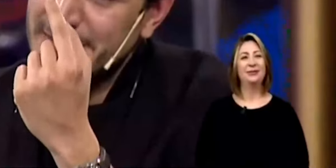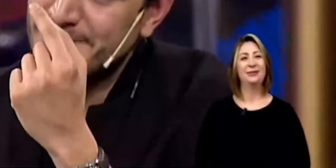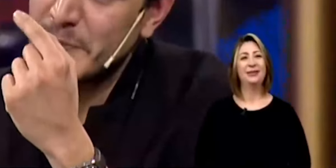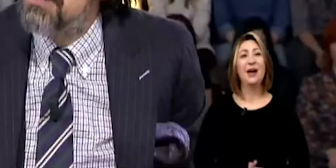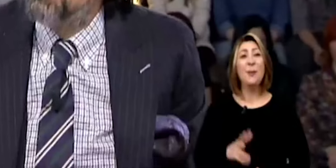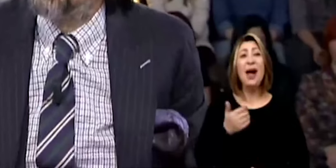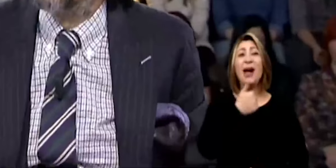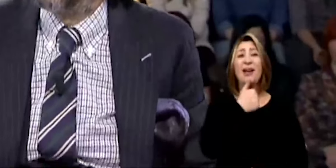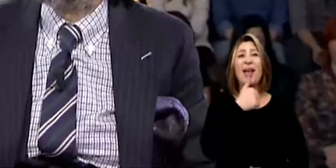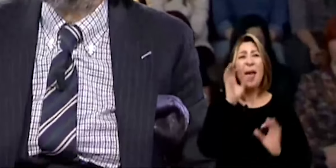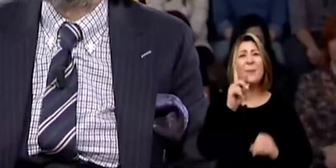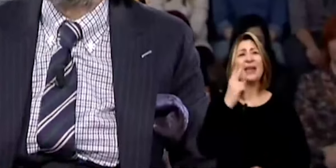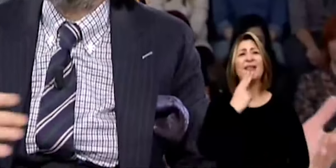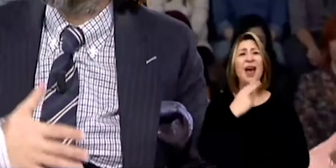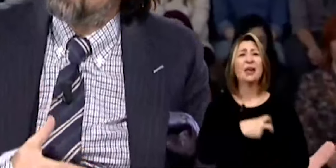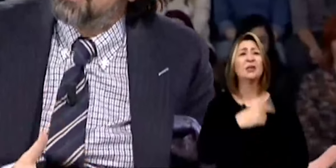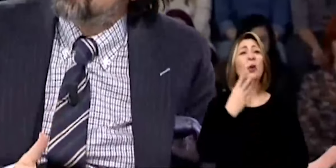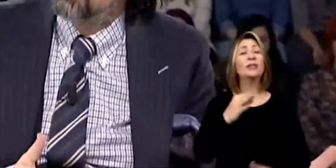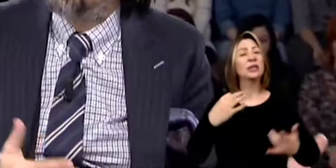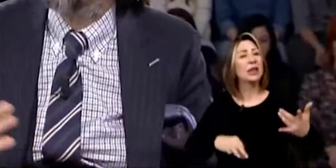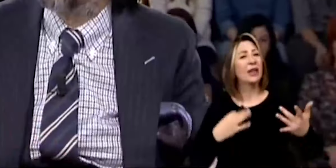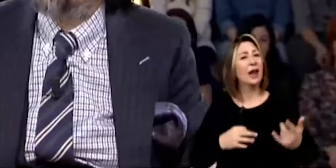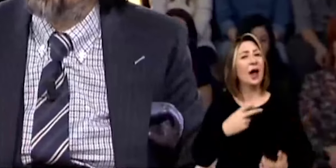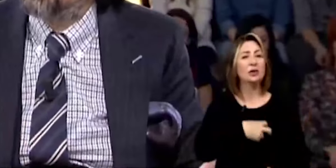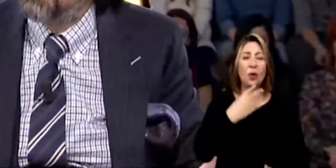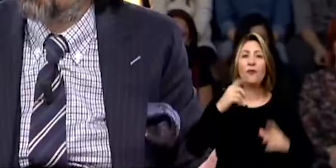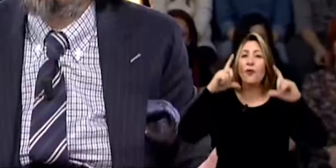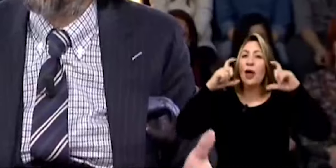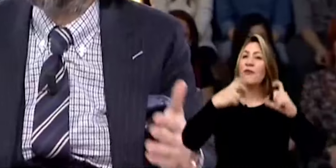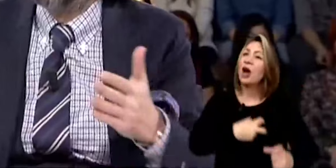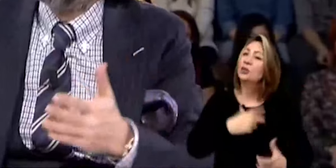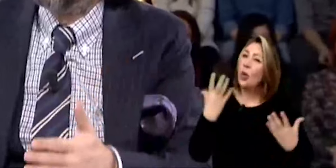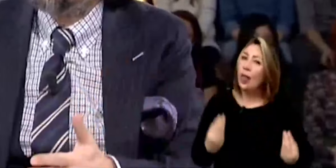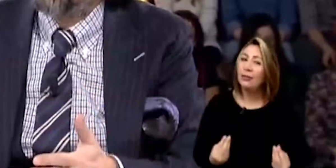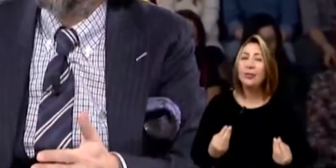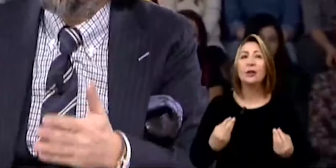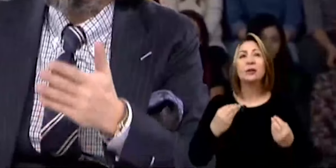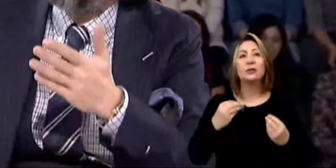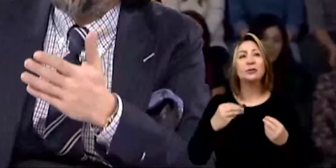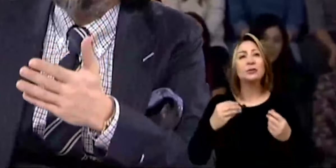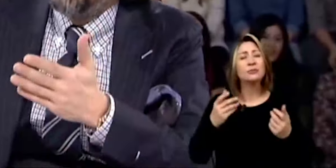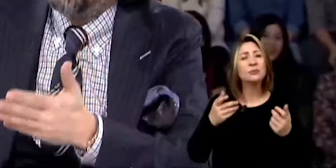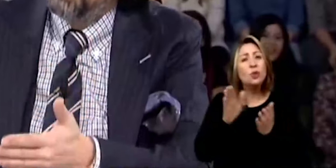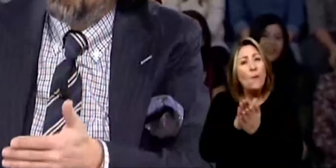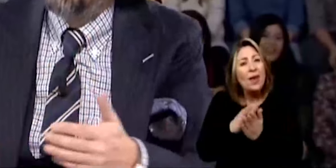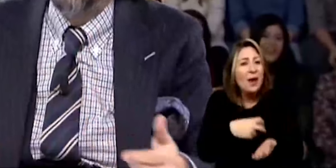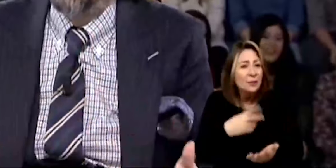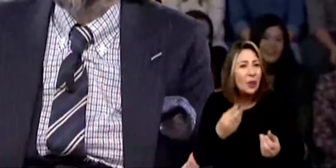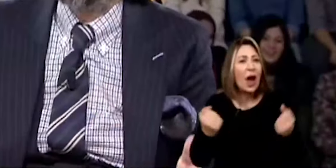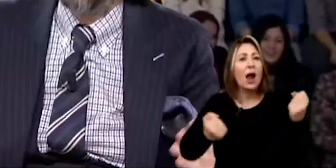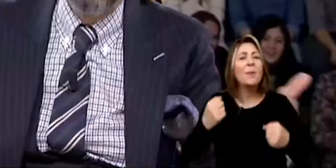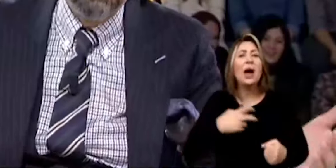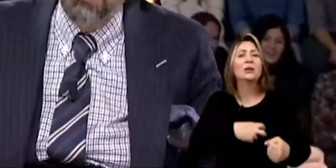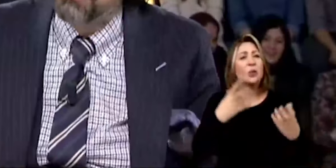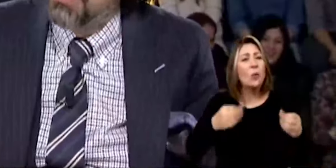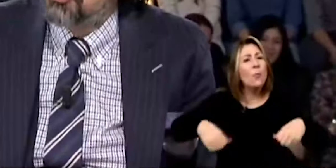Ama erkekler her zaman bir kadına aşık olmaz. Mesela gitarına aşık olan, fotoğraf makinesine aşık olan, çomarına aşık olan, arabasına